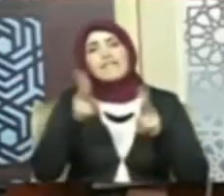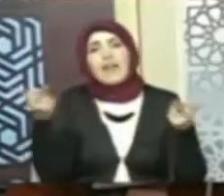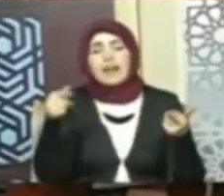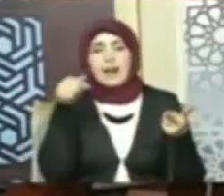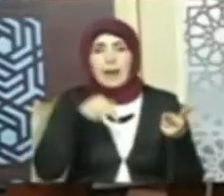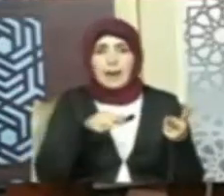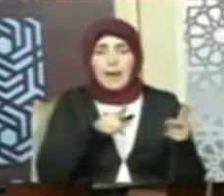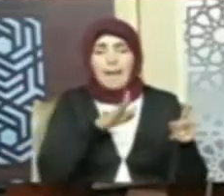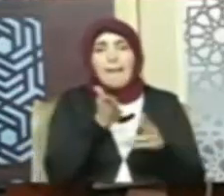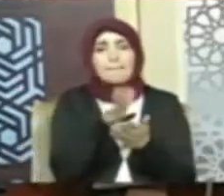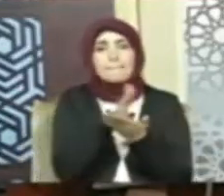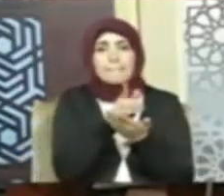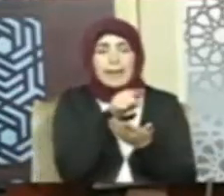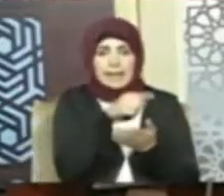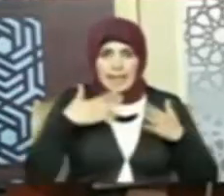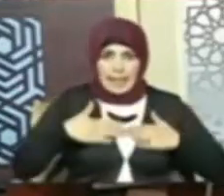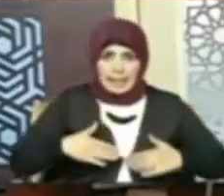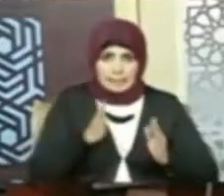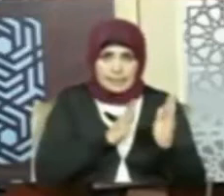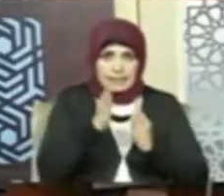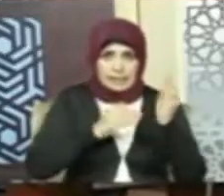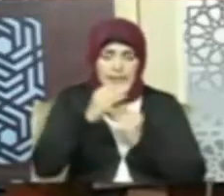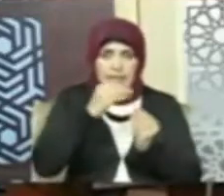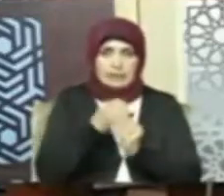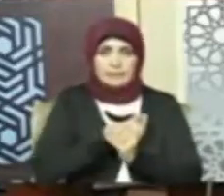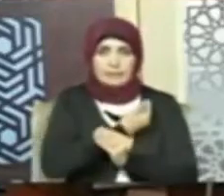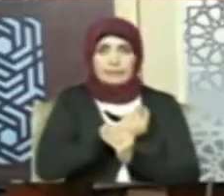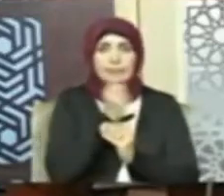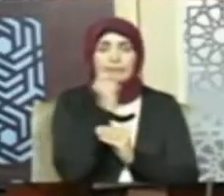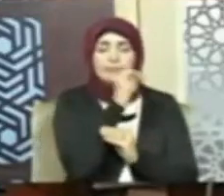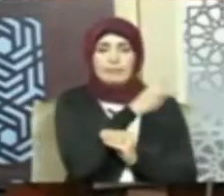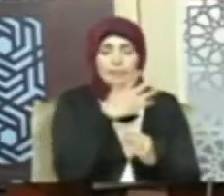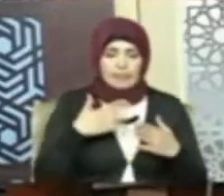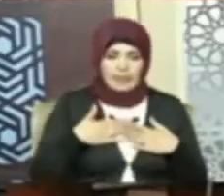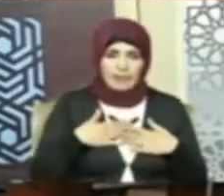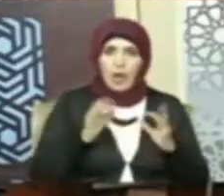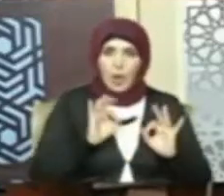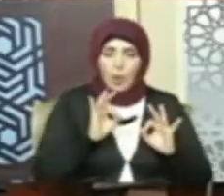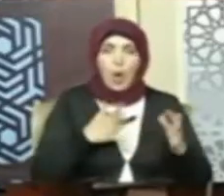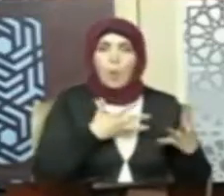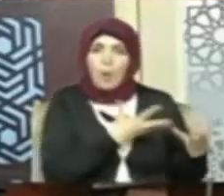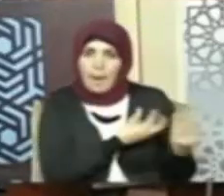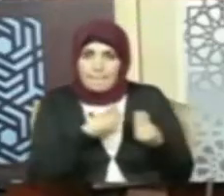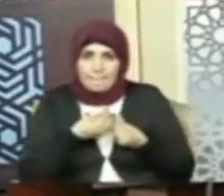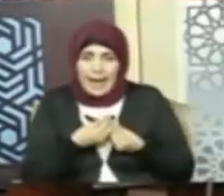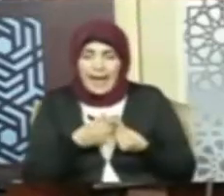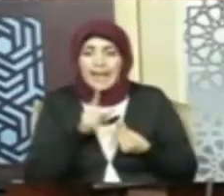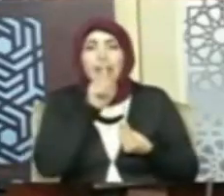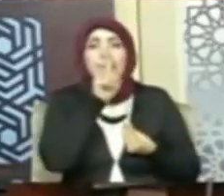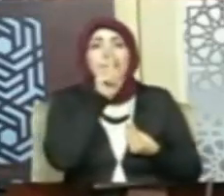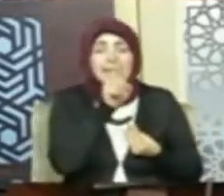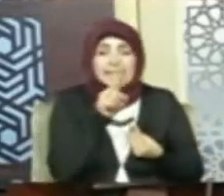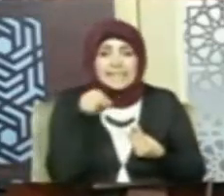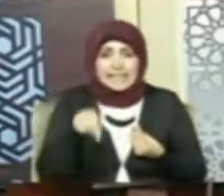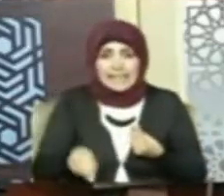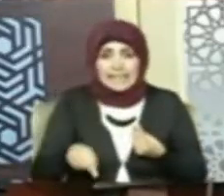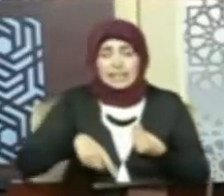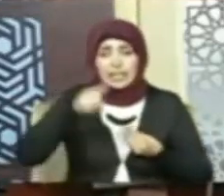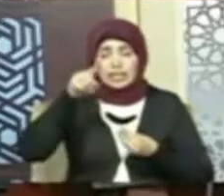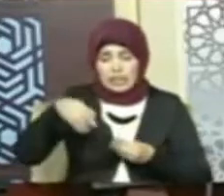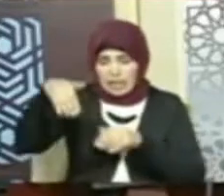الكفن. ملابس الإحرام قد تبقى معك، أما الكفن، حتى الكفن فإلى